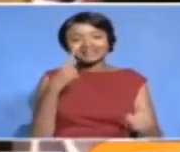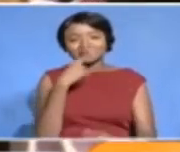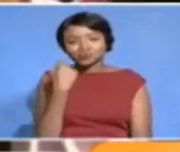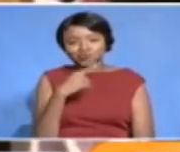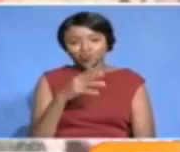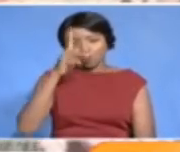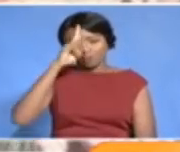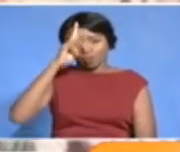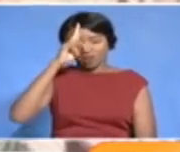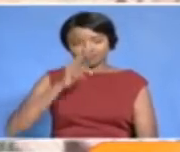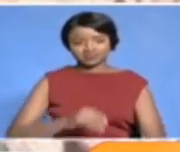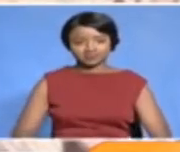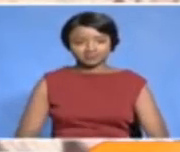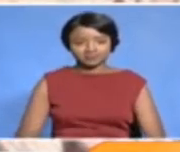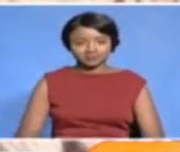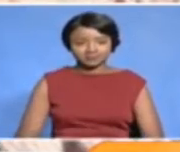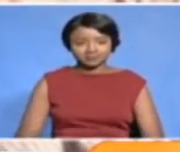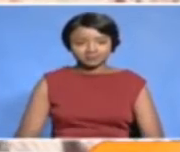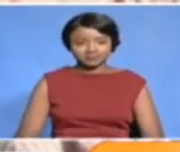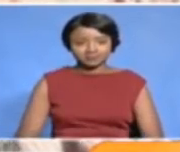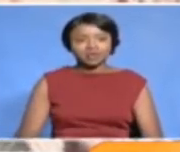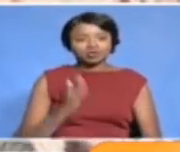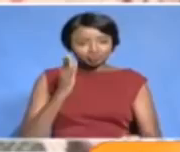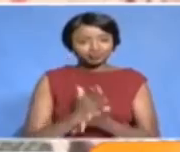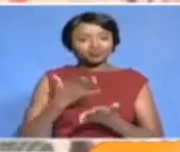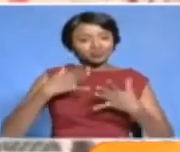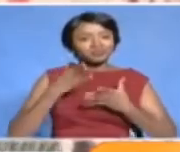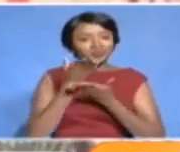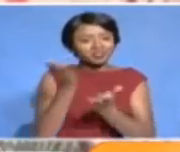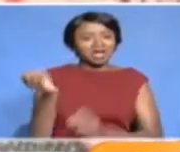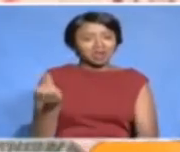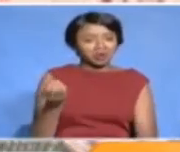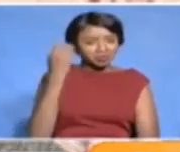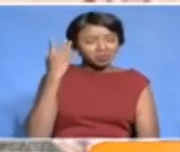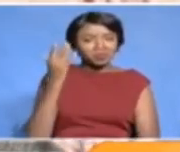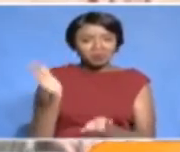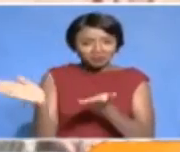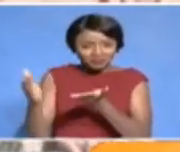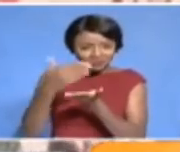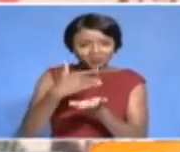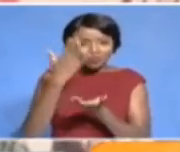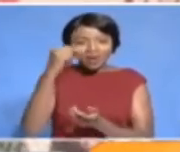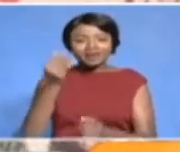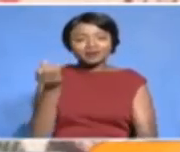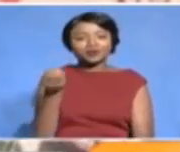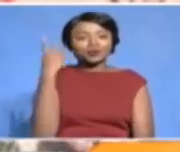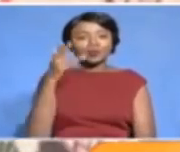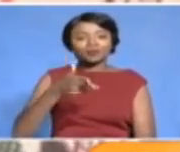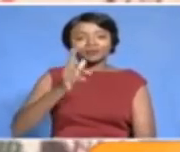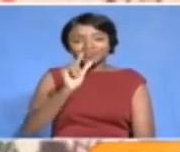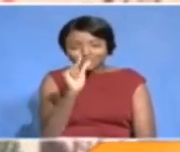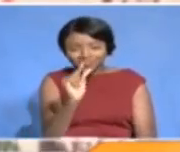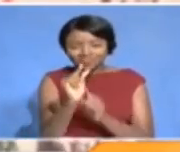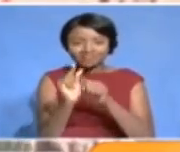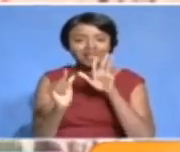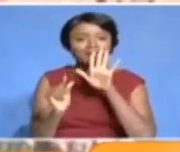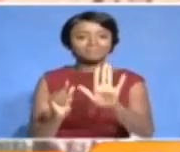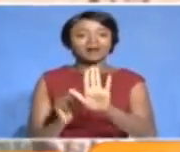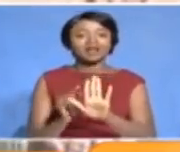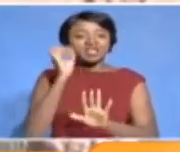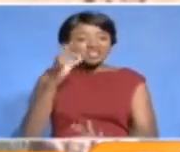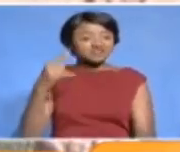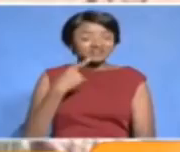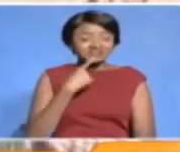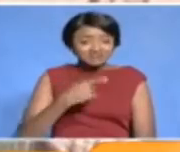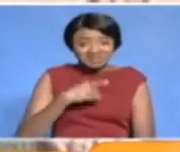wa polisi. Lakini wenyewe wanakuja kufakia kwa sababu wanajua ni yao ndio yamepatikana pale. Kwa hivyo hiyo ndio tunasema. Kama wanafikiria mimi nasema uongo,